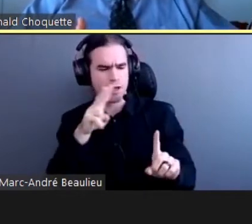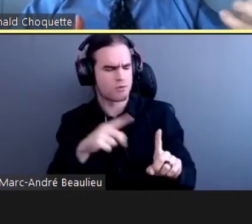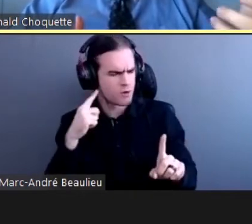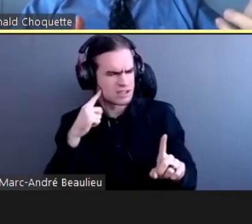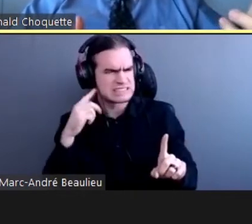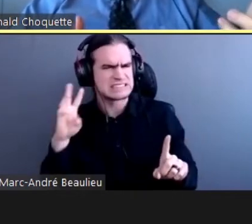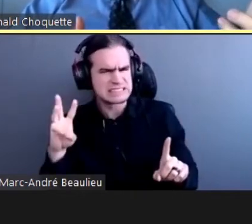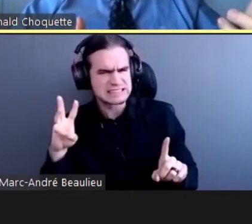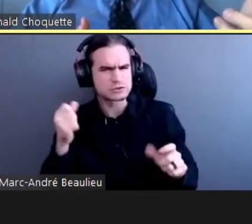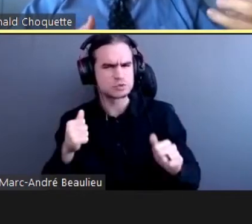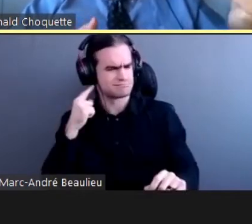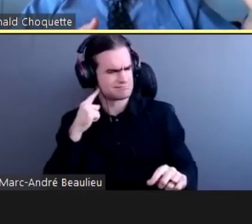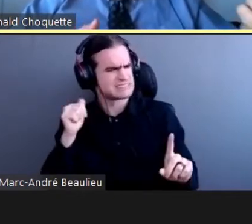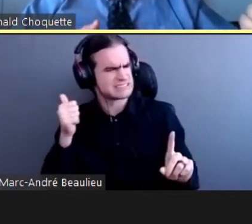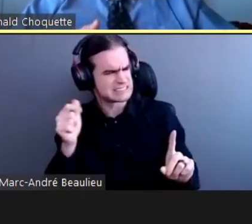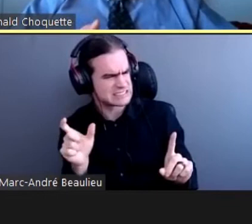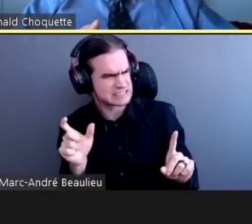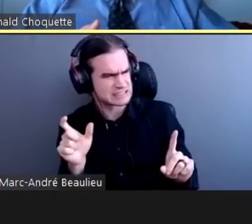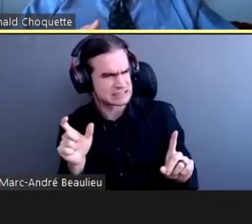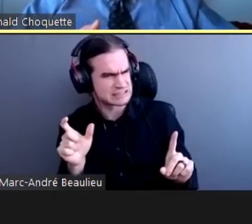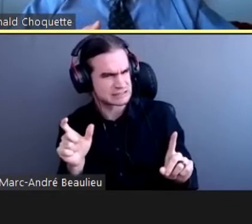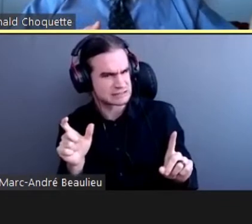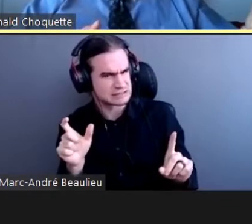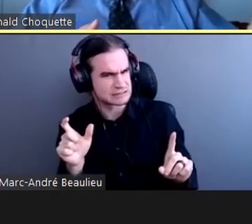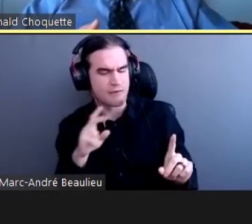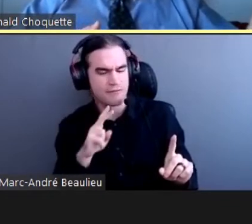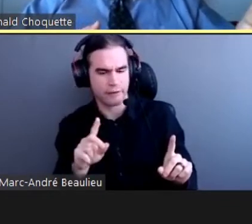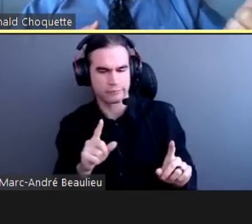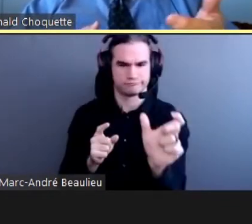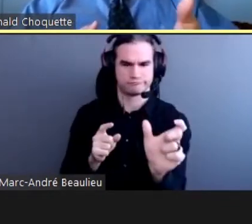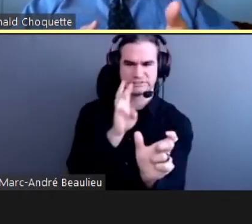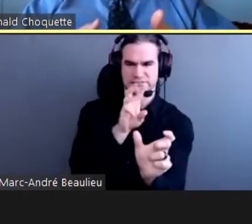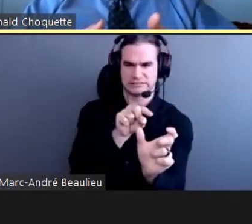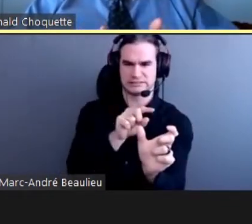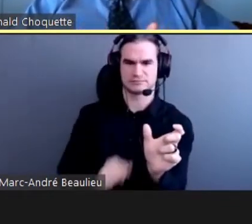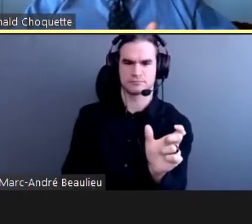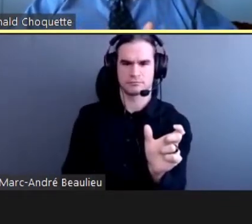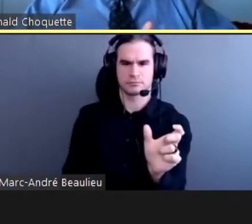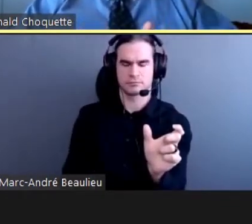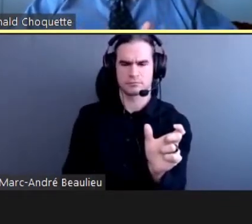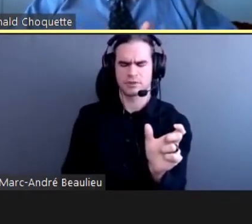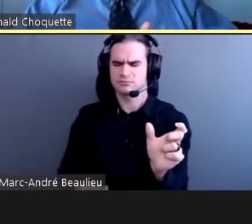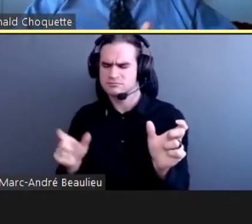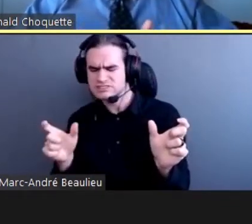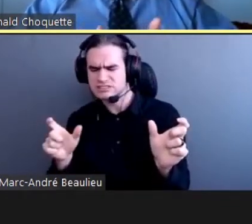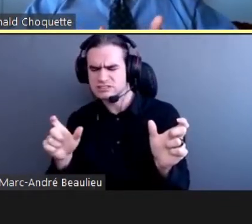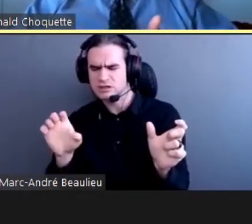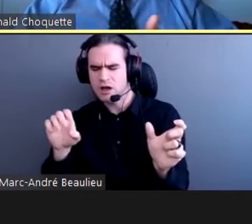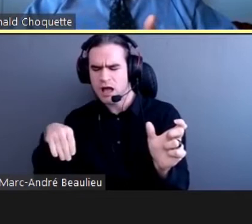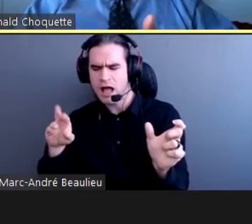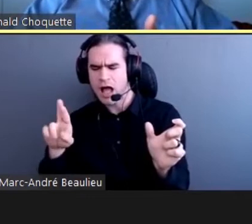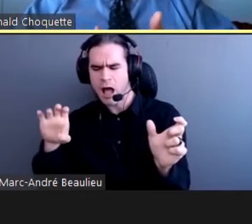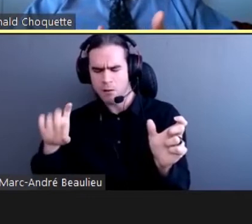6 ou le 10. Un, c'est la première chose. Deux, si elle manque le début de ambre,